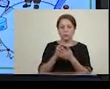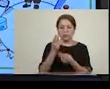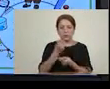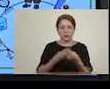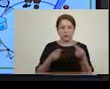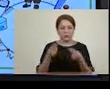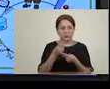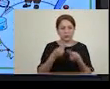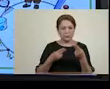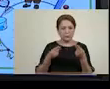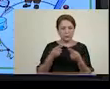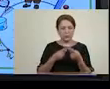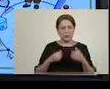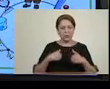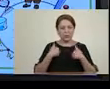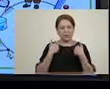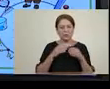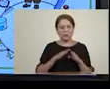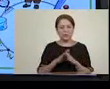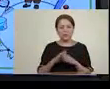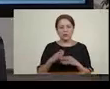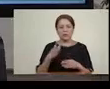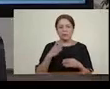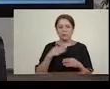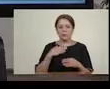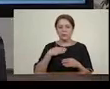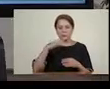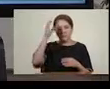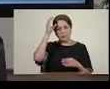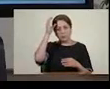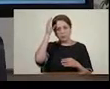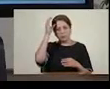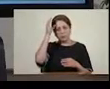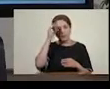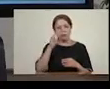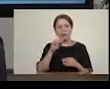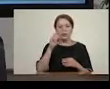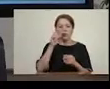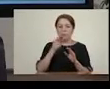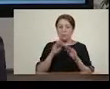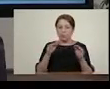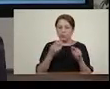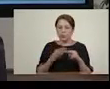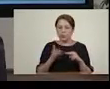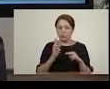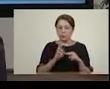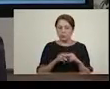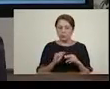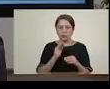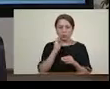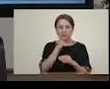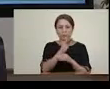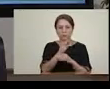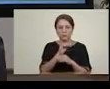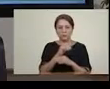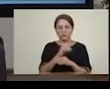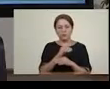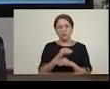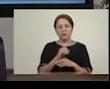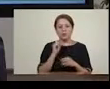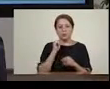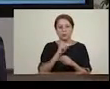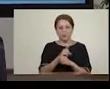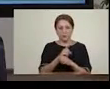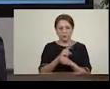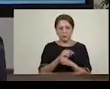chizishga harakat qiling. Bizning zukko, bilimli, ilmga chanqoq o'quvchilarimiz uchun qo'shimcha ma'lumot, ya'ni